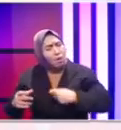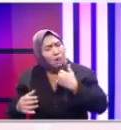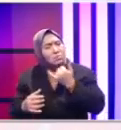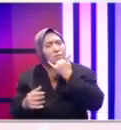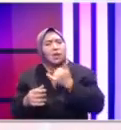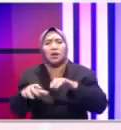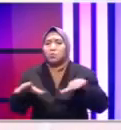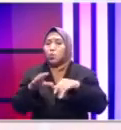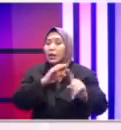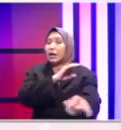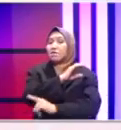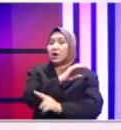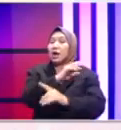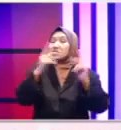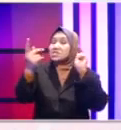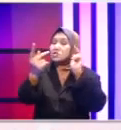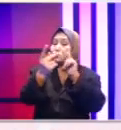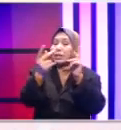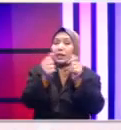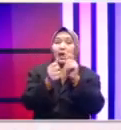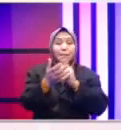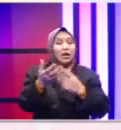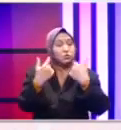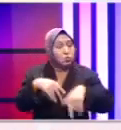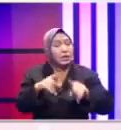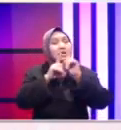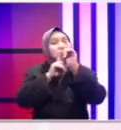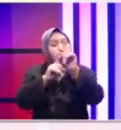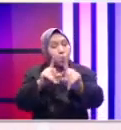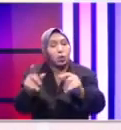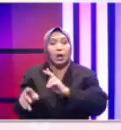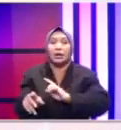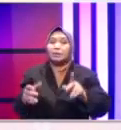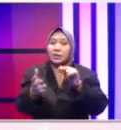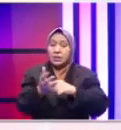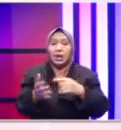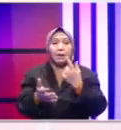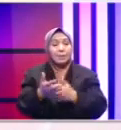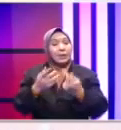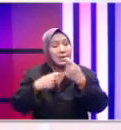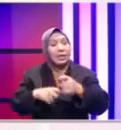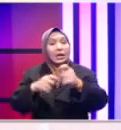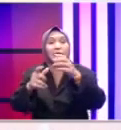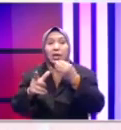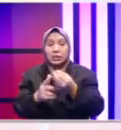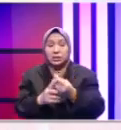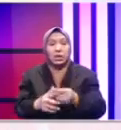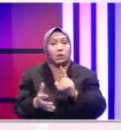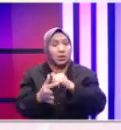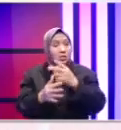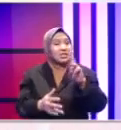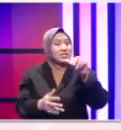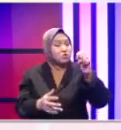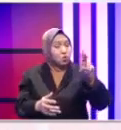dan jalani kafaroh sesuai dengan apa yang telah disyariatkan Nah jadi inilah apel tindakan Ataupun besok antar